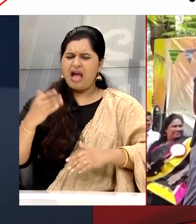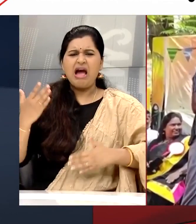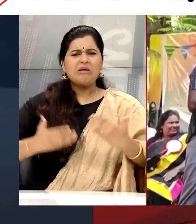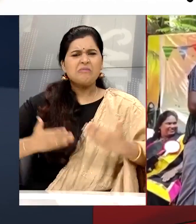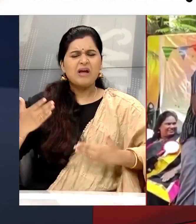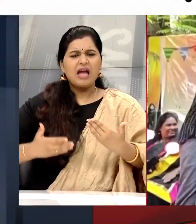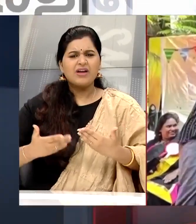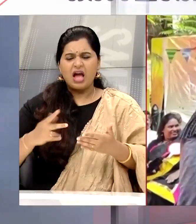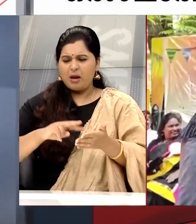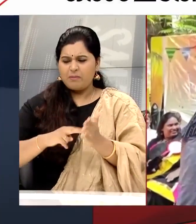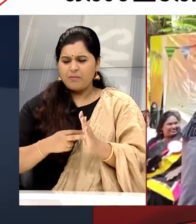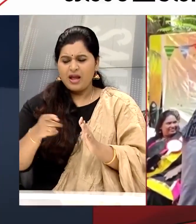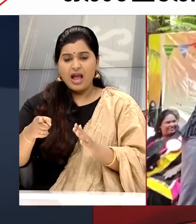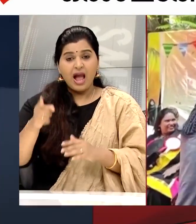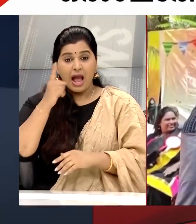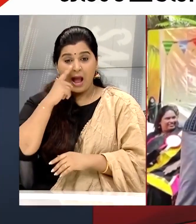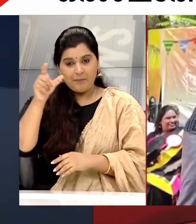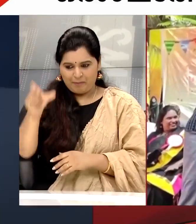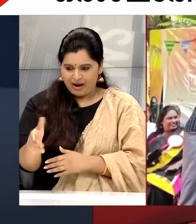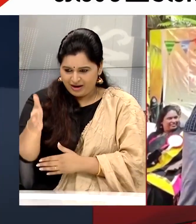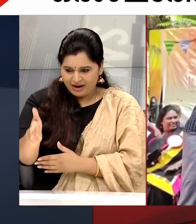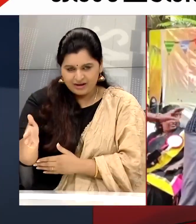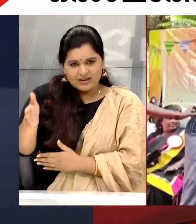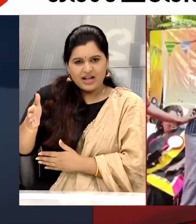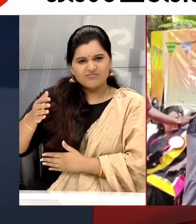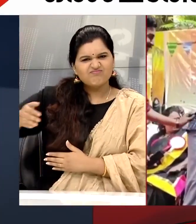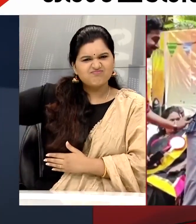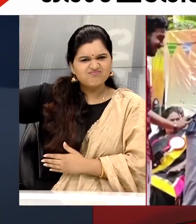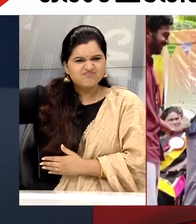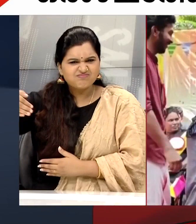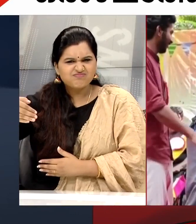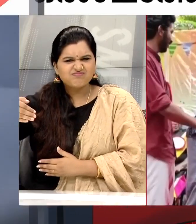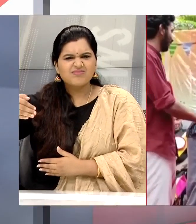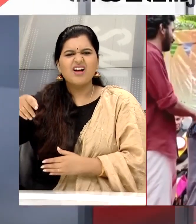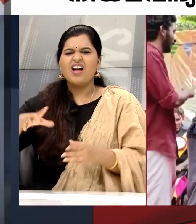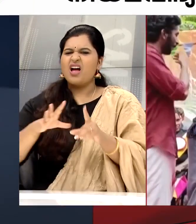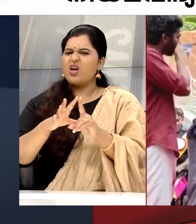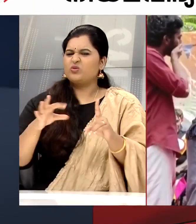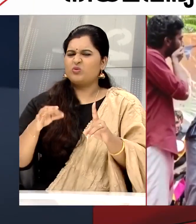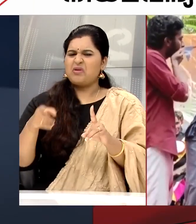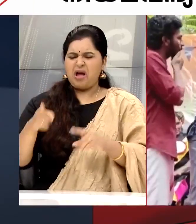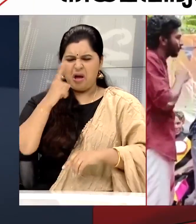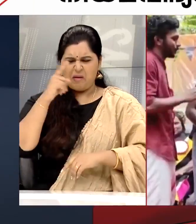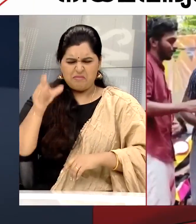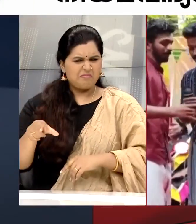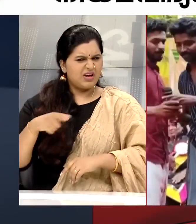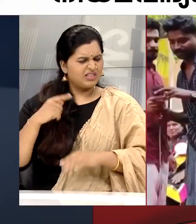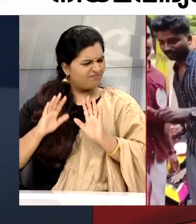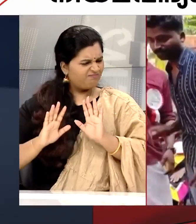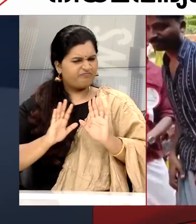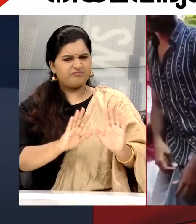പെൺ അപർണയെ ചേർത്ത് നിർത്താൻ, അതായത് അപർണയുടെ സമ്മതമില്ലാതെ ചേർത്ത് നിർത്താൻ ശ്രമിക്കുകയായിരുന്നു. അതിൽ നിന്ന് അപർണ ഒഴിഞ്ഞു മാറുന്നു